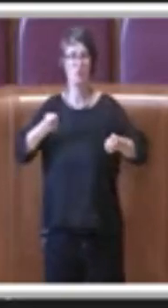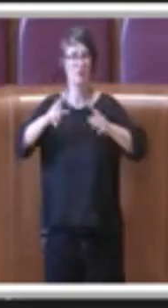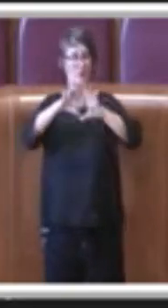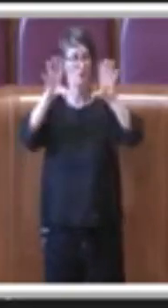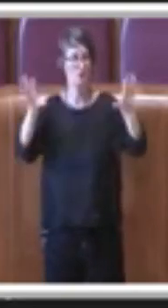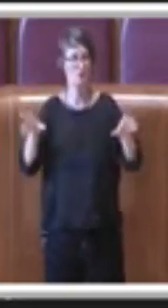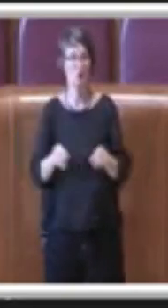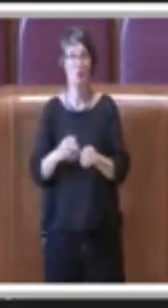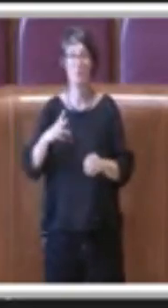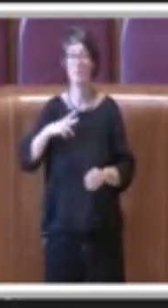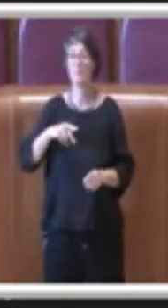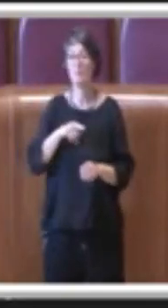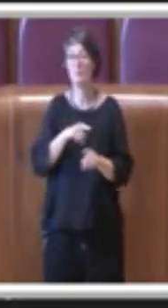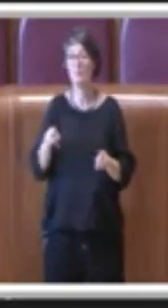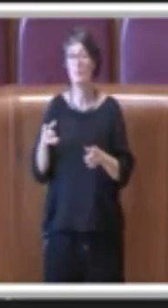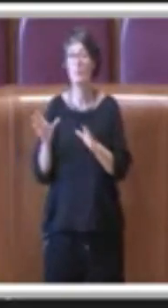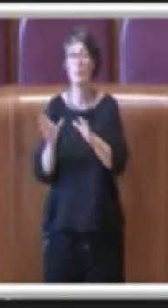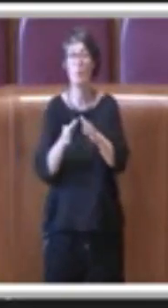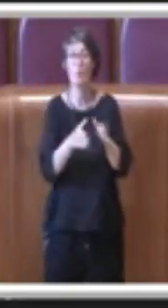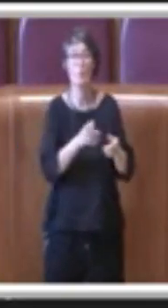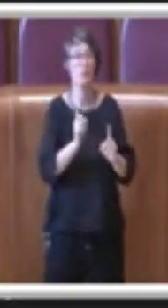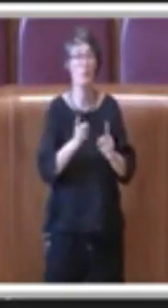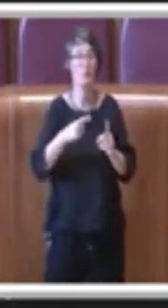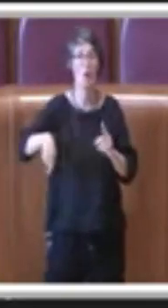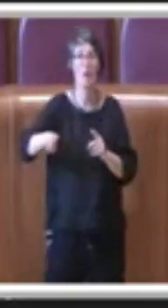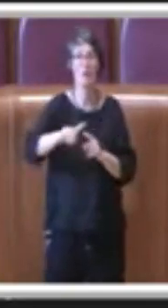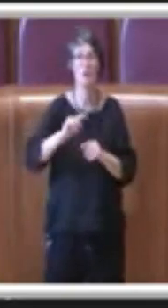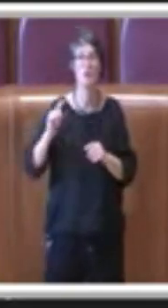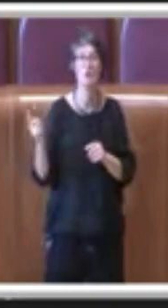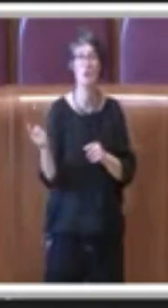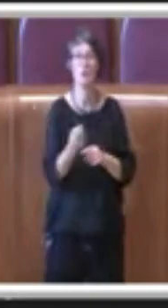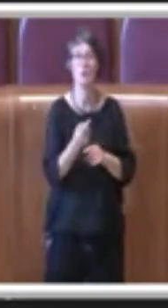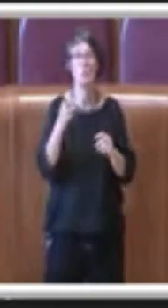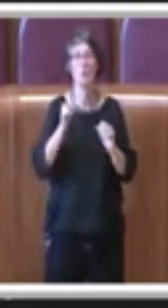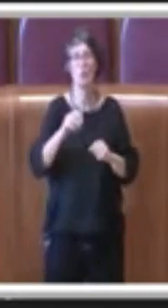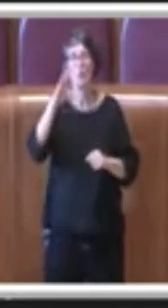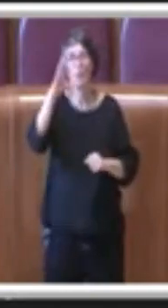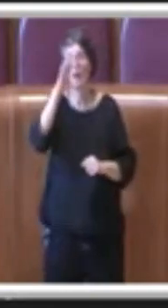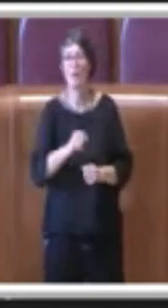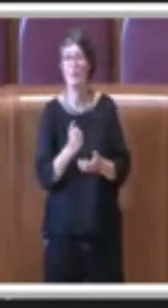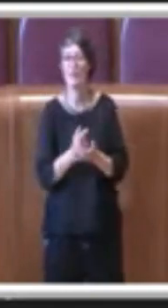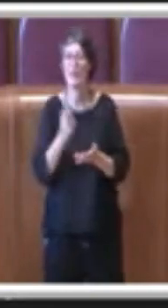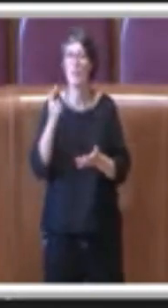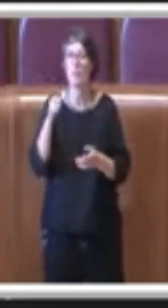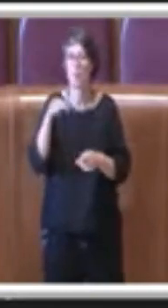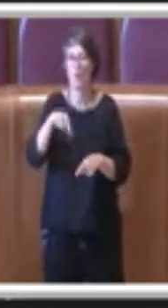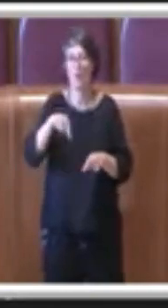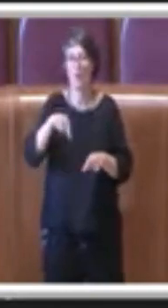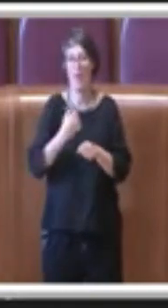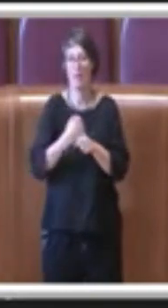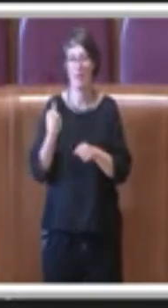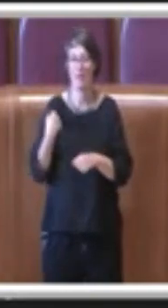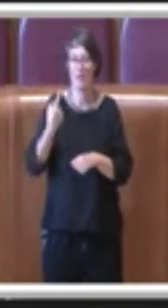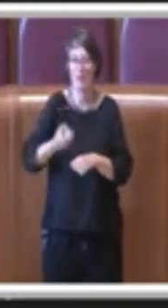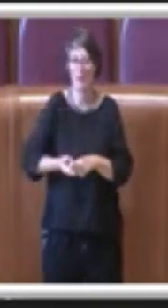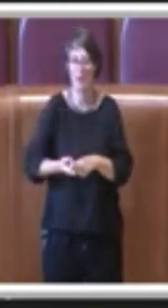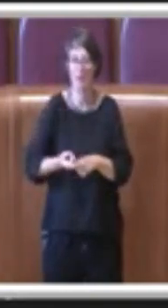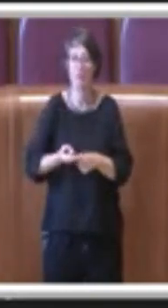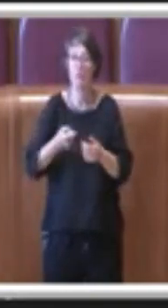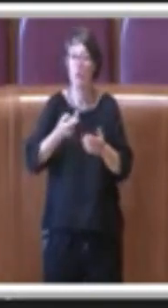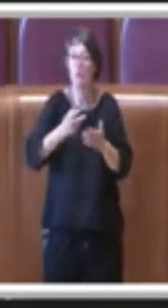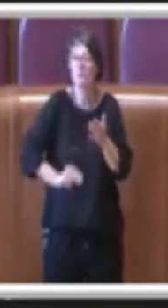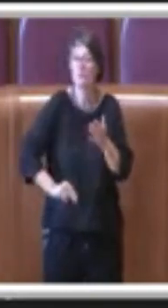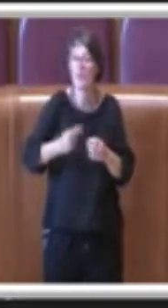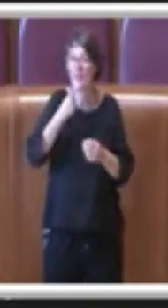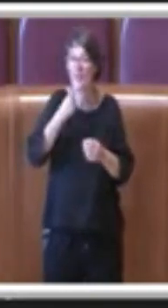politiche l'importanza di questo lavoro realizzato appunto dall'assessorato, quindi dalla nostra assessora Veronica Mammì e dal Dipartimento